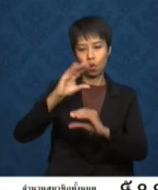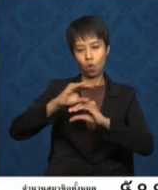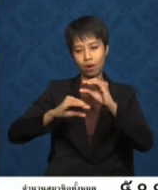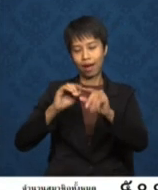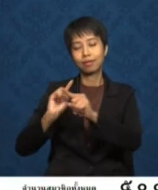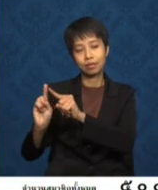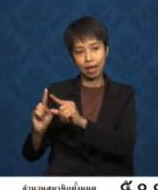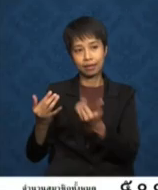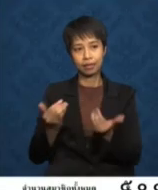เธอร์นองบคุ